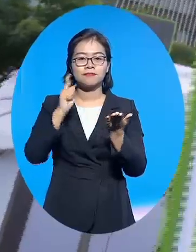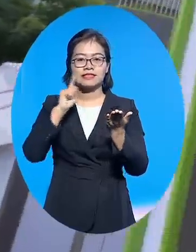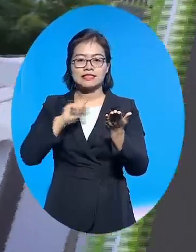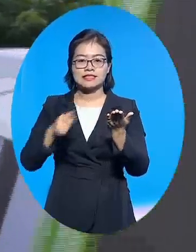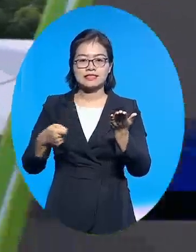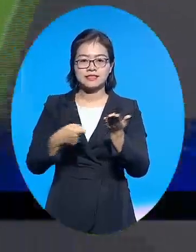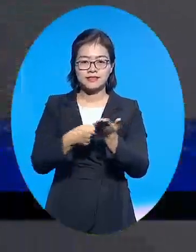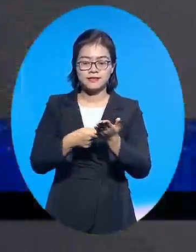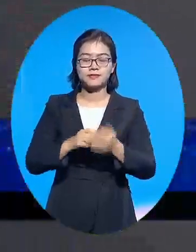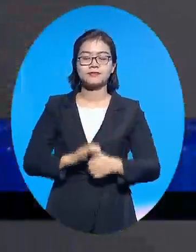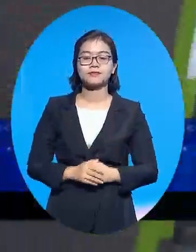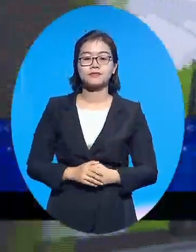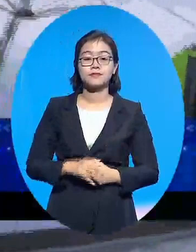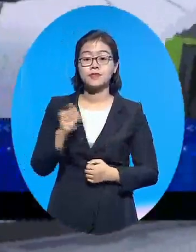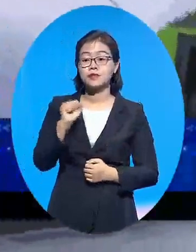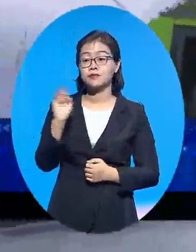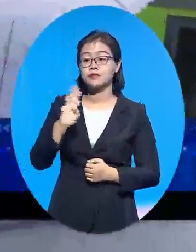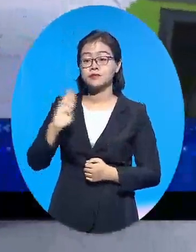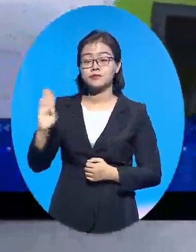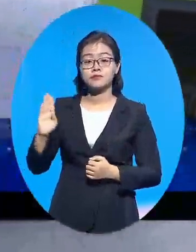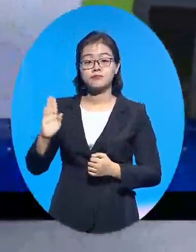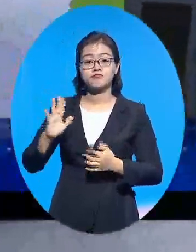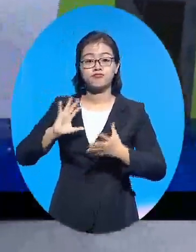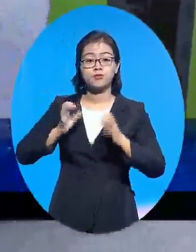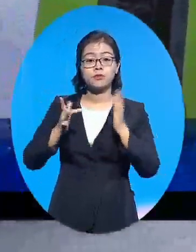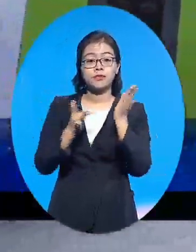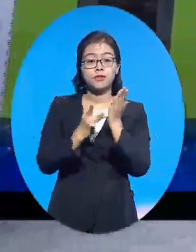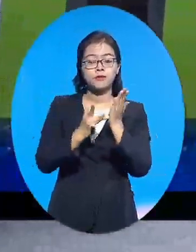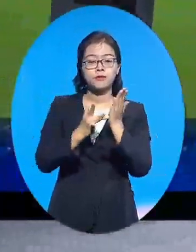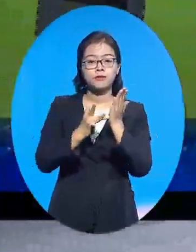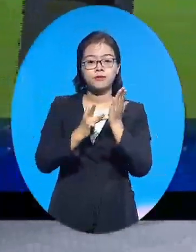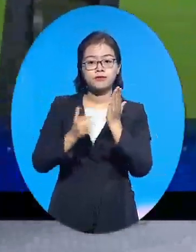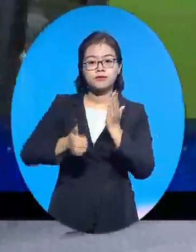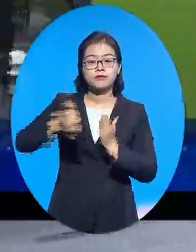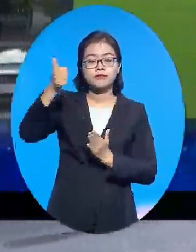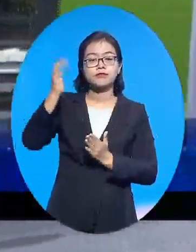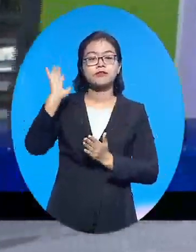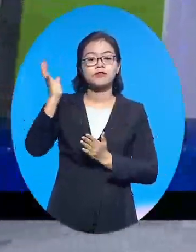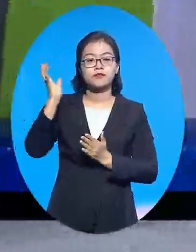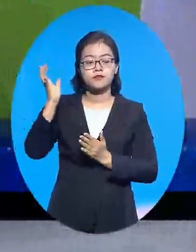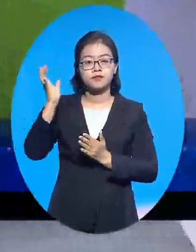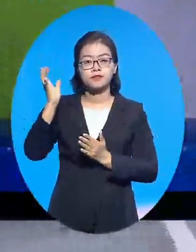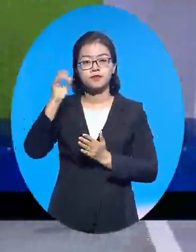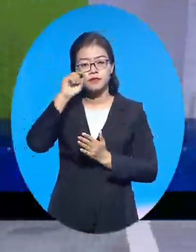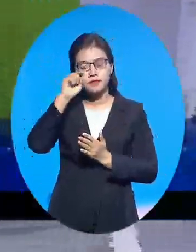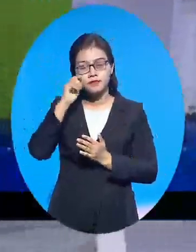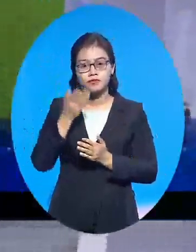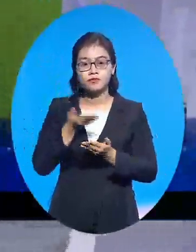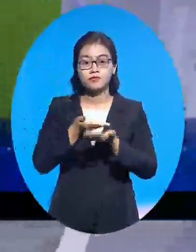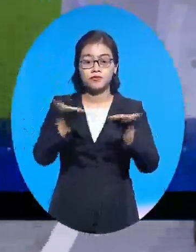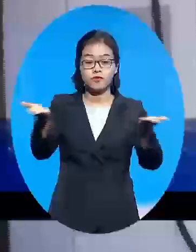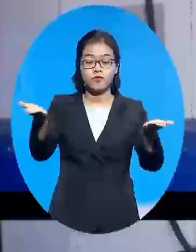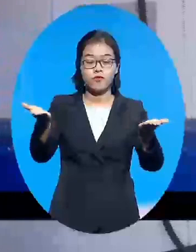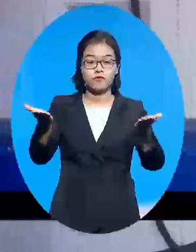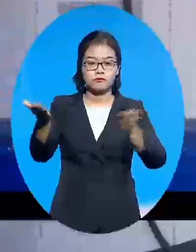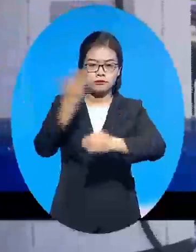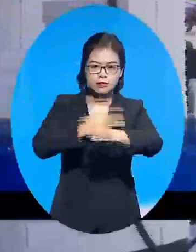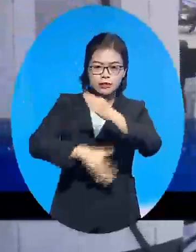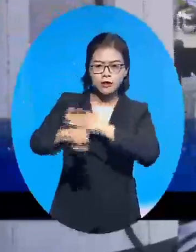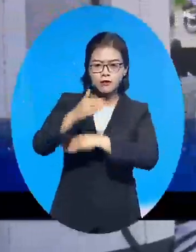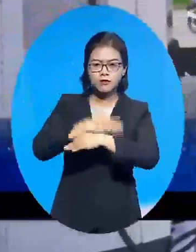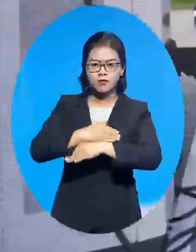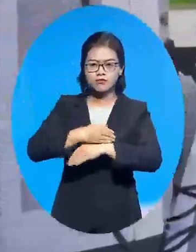ABB là công ty công nghệ hàng đầu thế giới trong mảng xe điện nói riêng ABB đang dẫn dắt thành công và kiến tạo tương lai tiến hành giao thông không phát thải